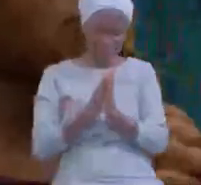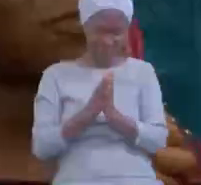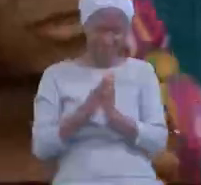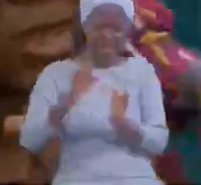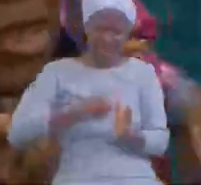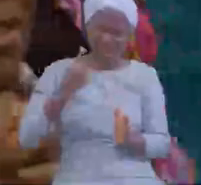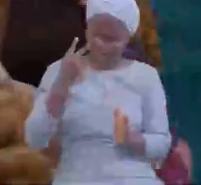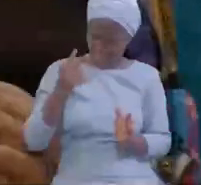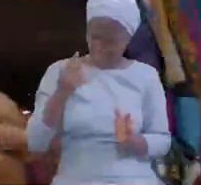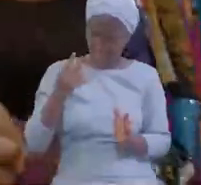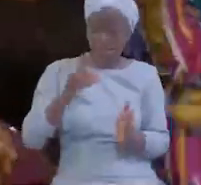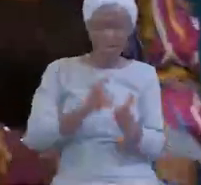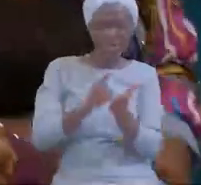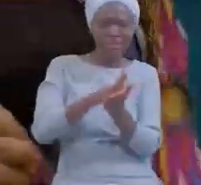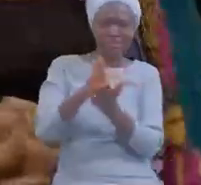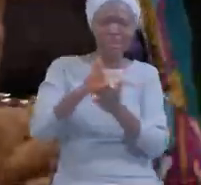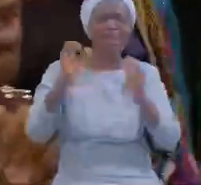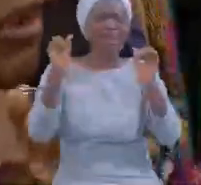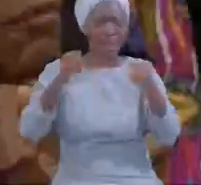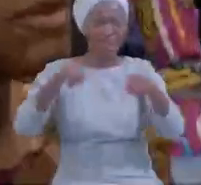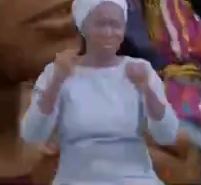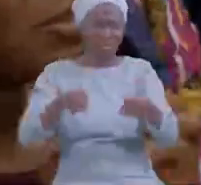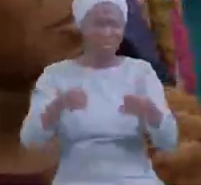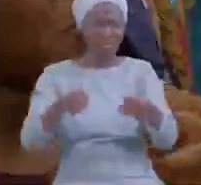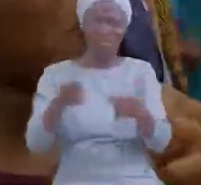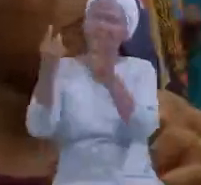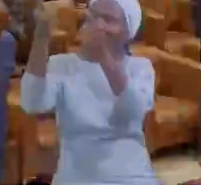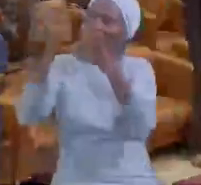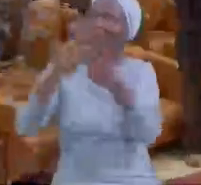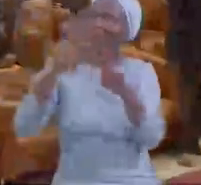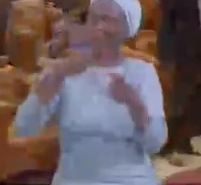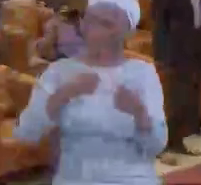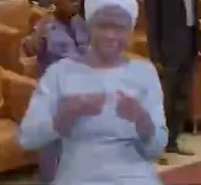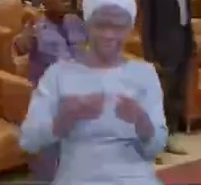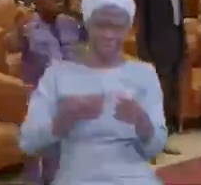Je vois l'habileté divine venir sur moi